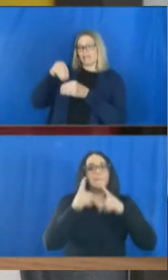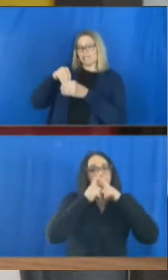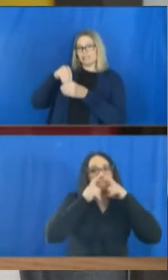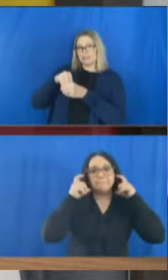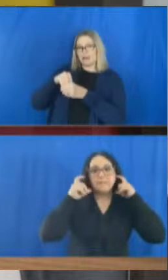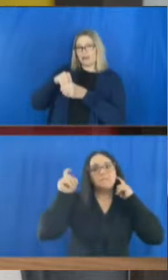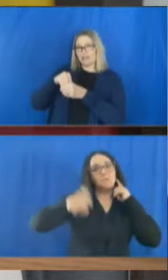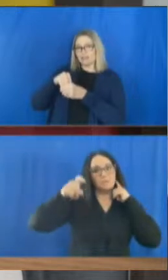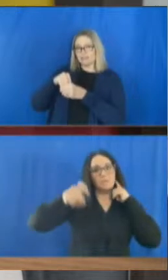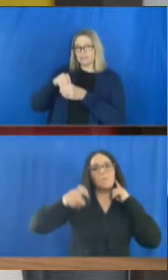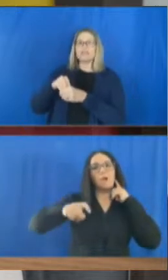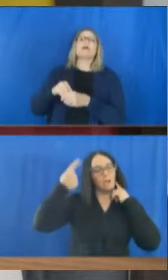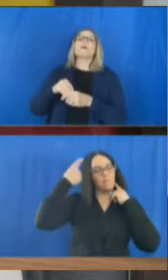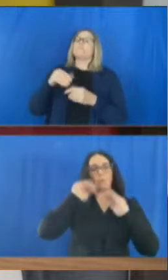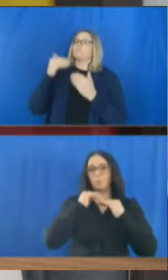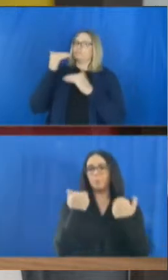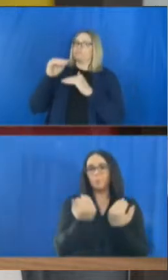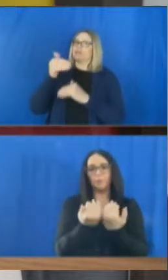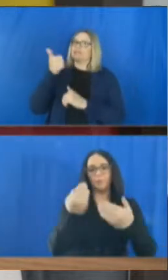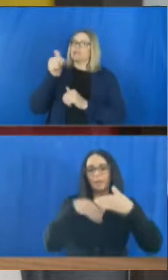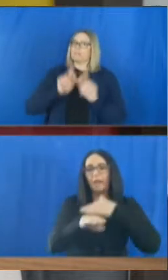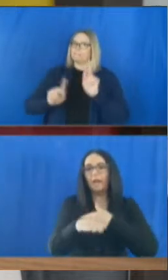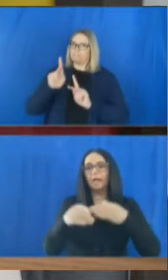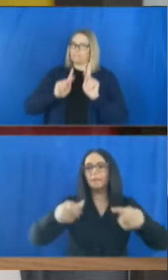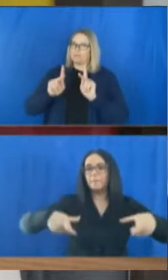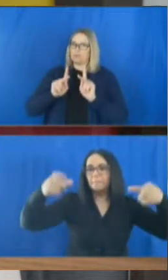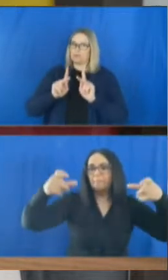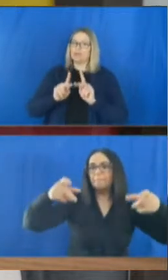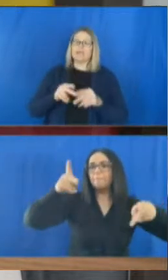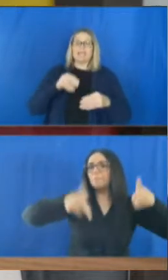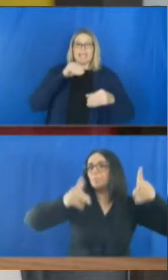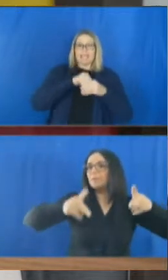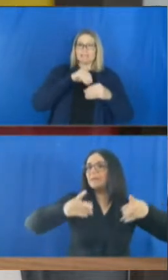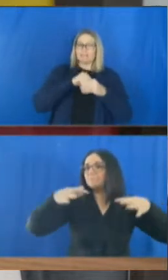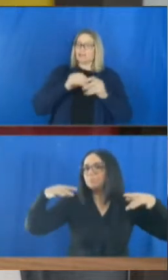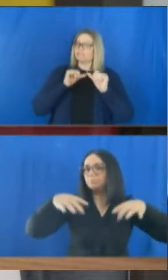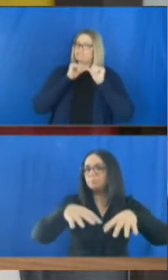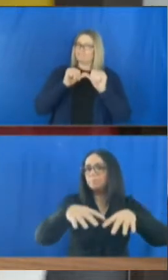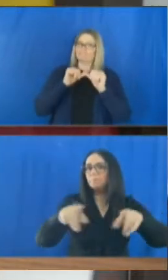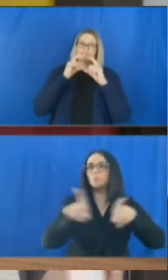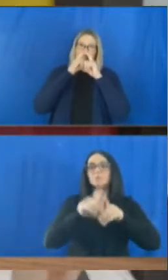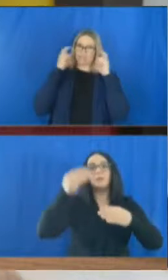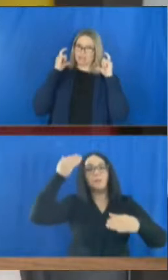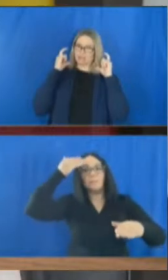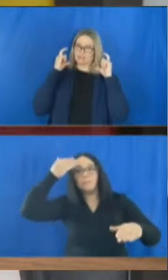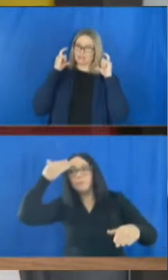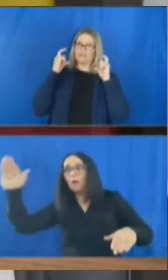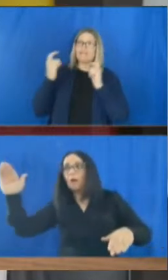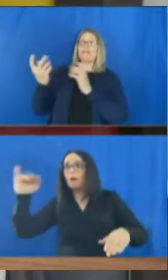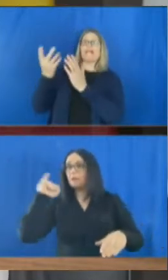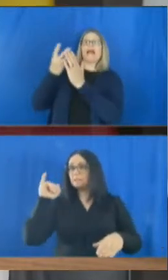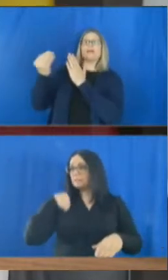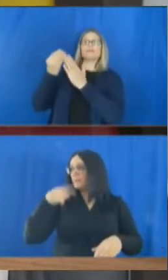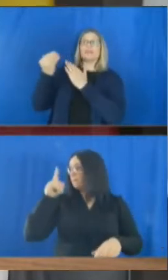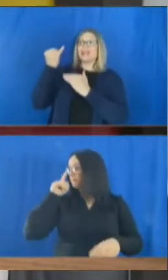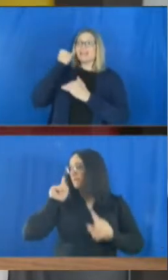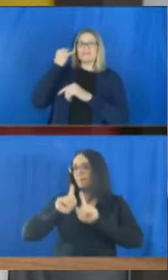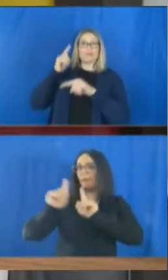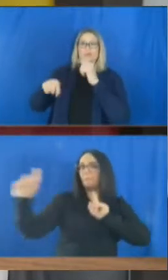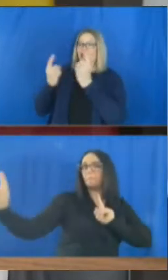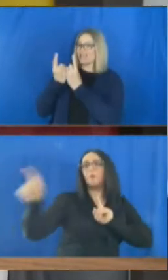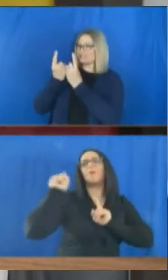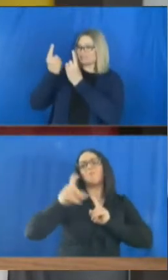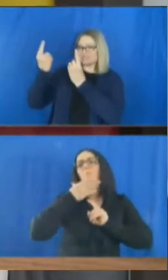physique. Limit your contacts to your household plus a steady 10 for indoor and outdoor gatherings. Avoid